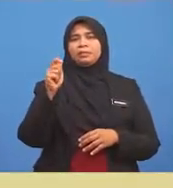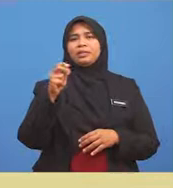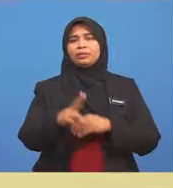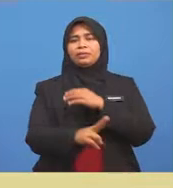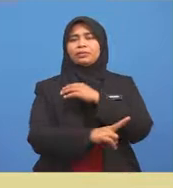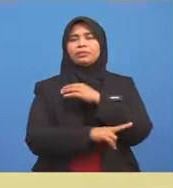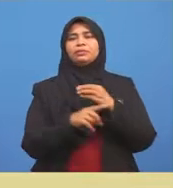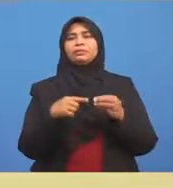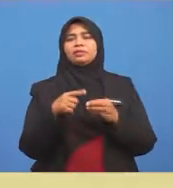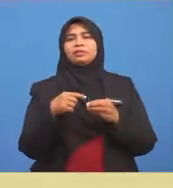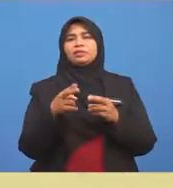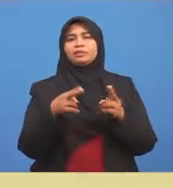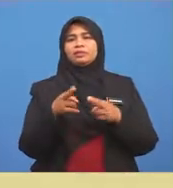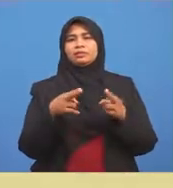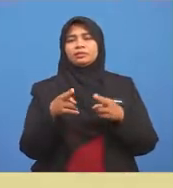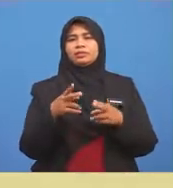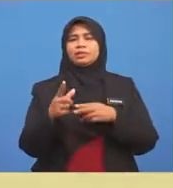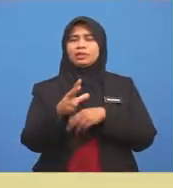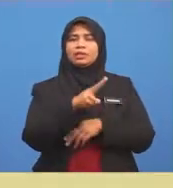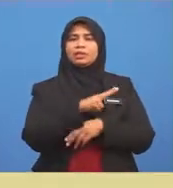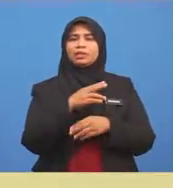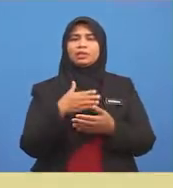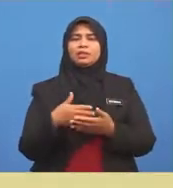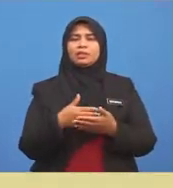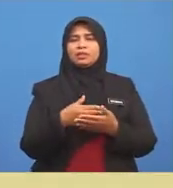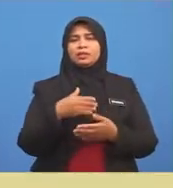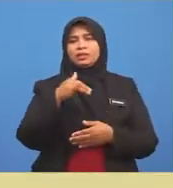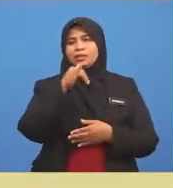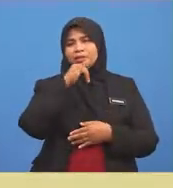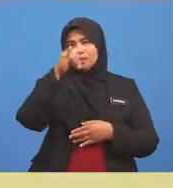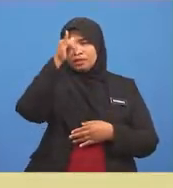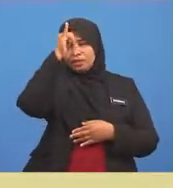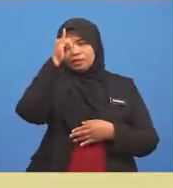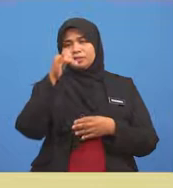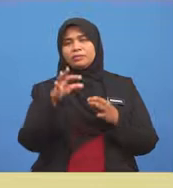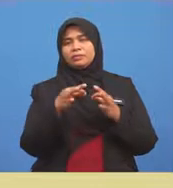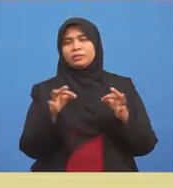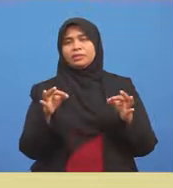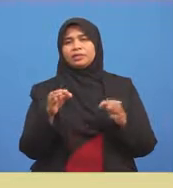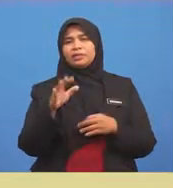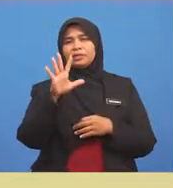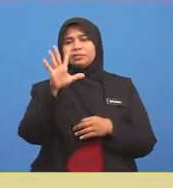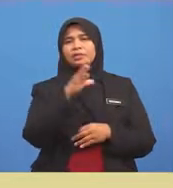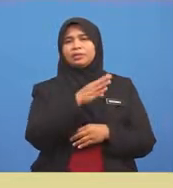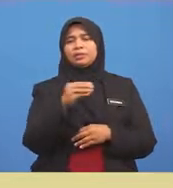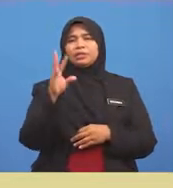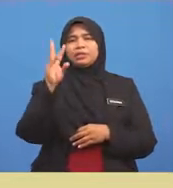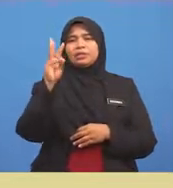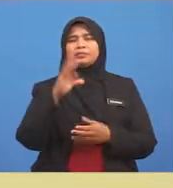pengurusan harta anak yatim berdasarkan ayat 5 dan 6 surah An-Nisa.